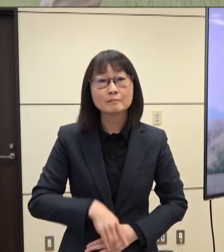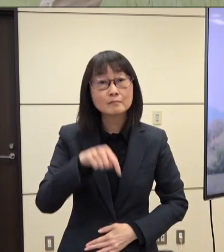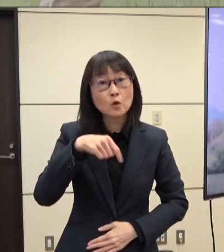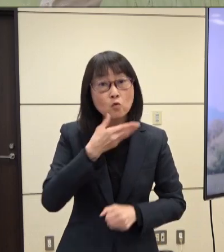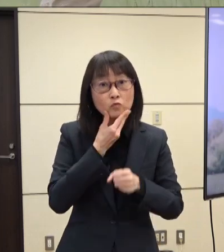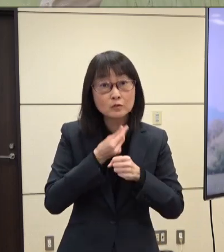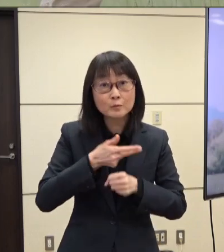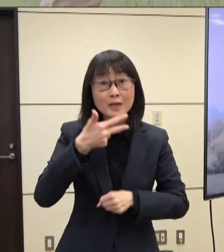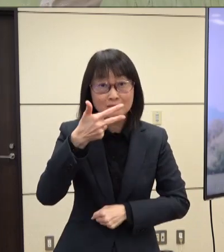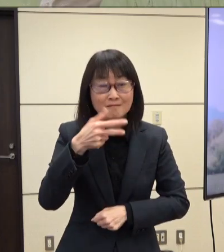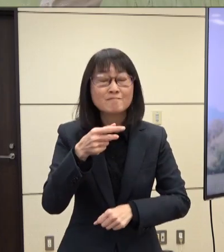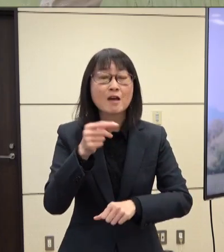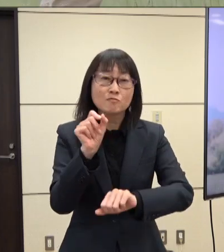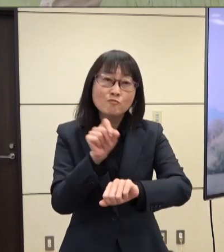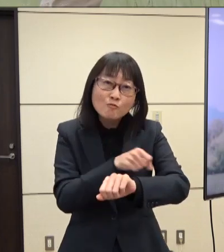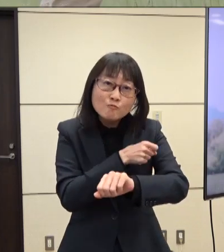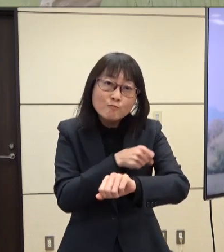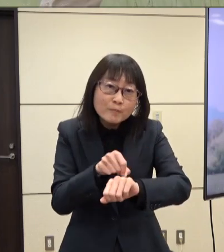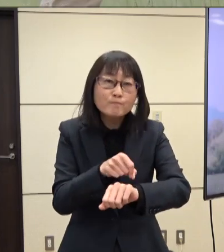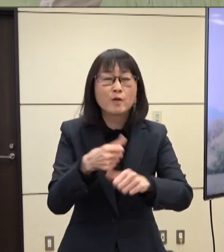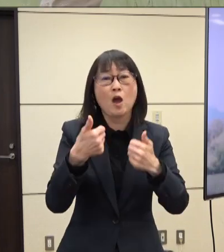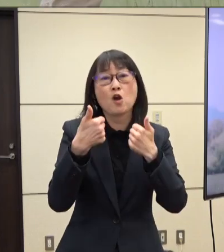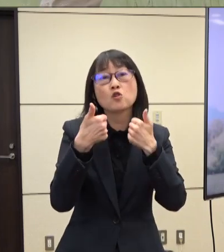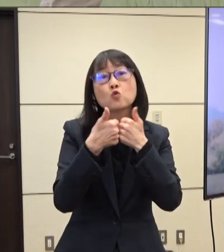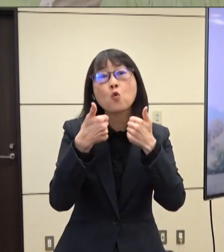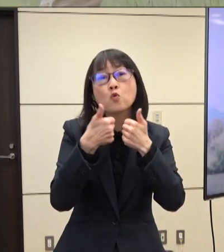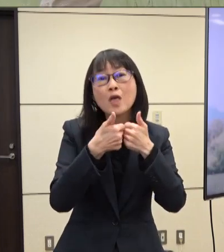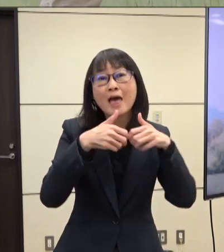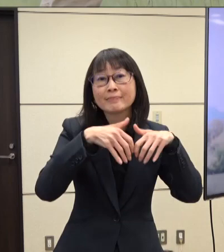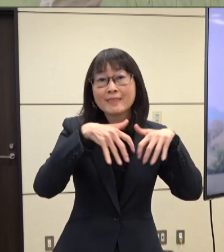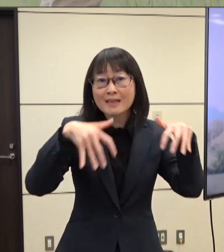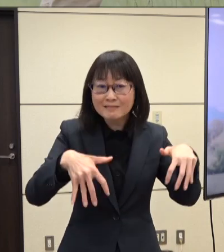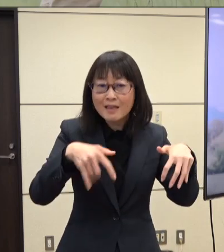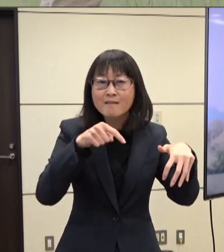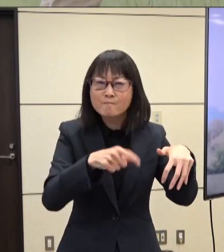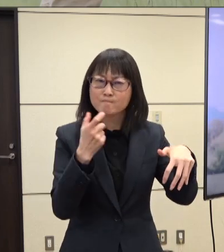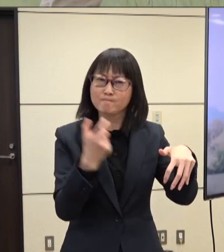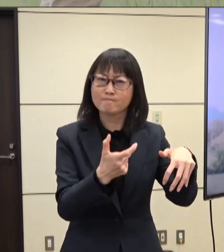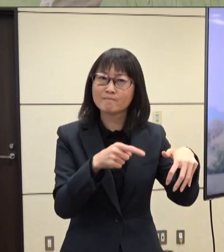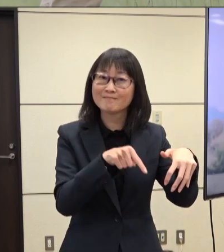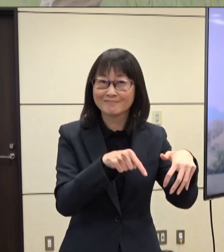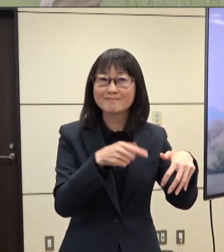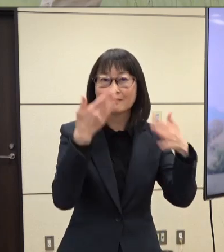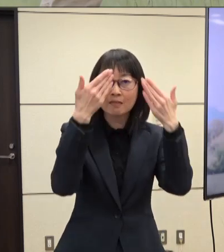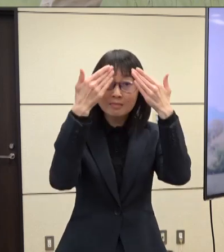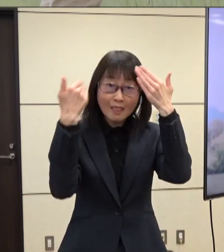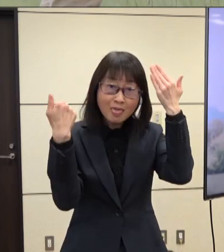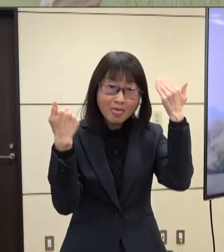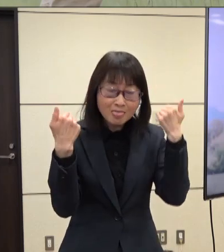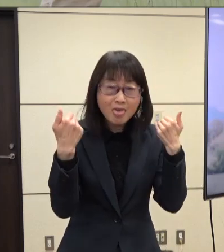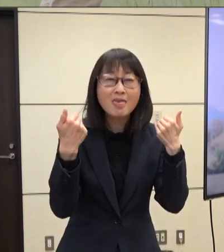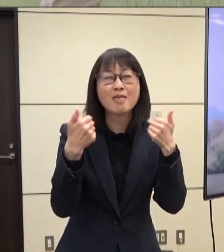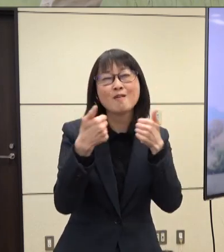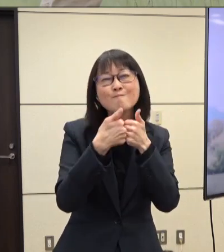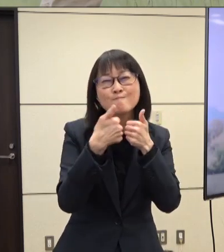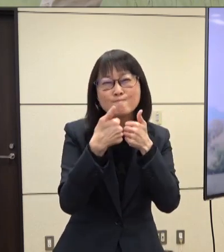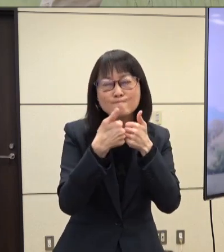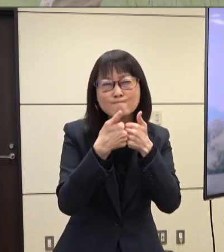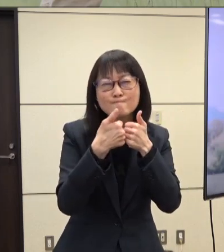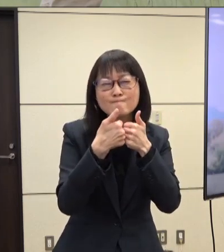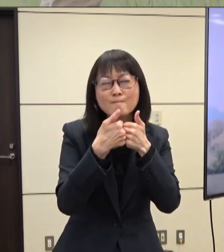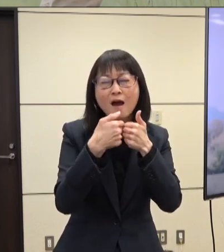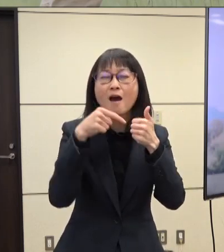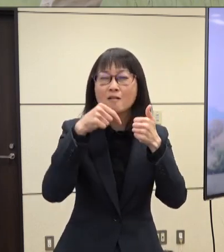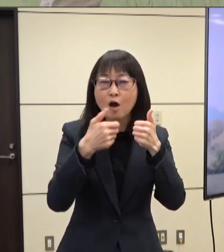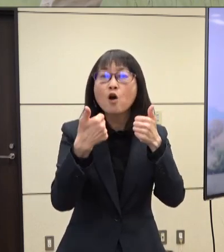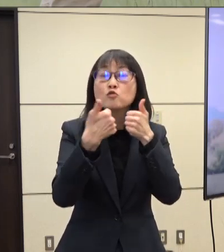場合、相談体制を手厚くして、丁寧に、そして相談も